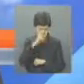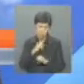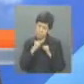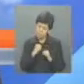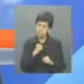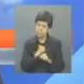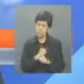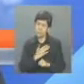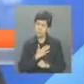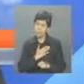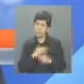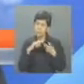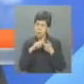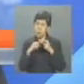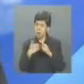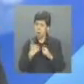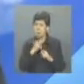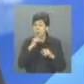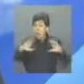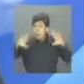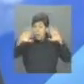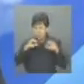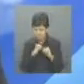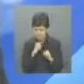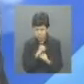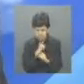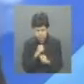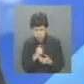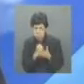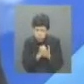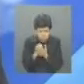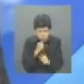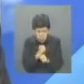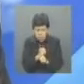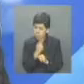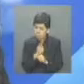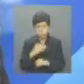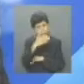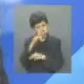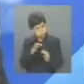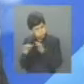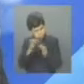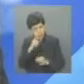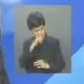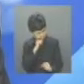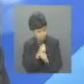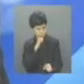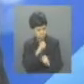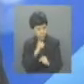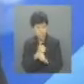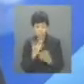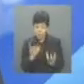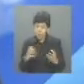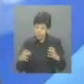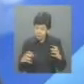อนนี้ความเสี่ยงต่างๆเนี่ยถ้ารัฐบาลพยายามที่จะขจัดออกไปนะครับแล้วก็เรียกความเชื่อมั่นเพราะฉะนั้นรถยนต์และชิ้นส่วนเนี่ยก็น่าจะเป็น